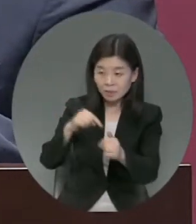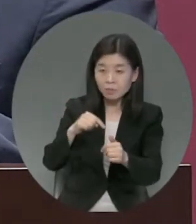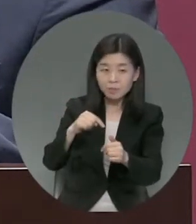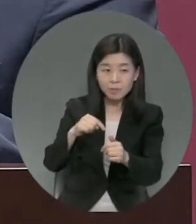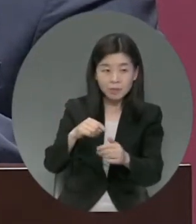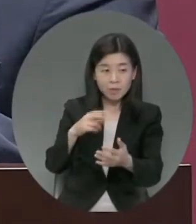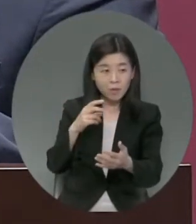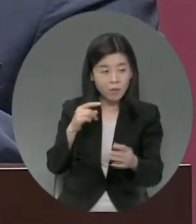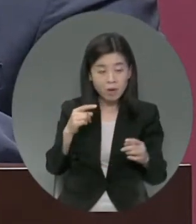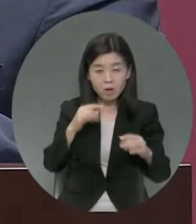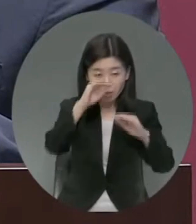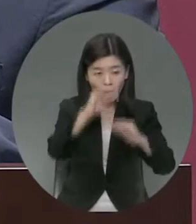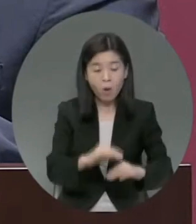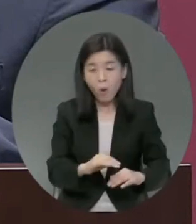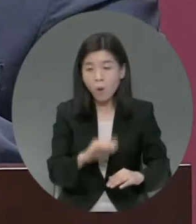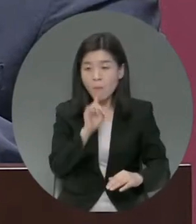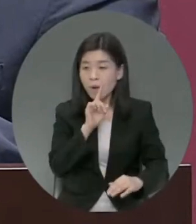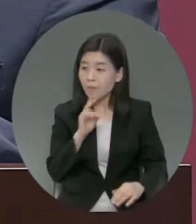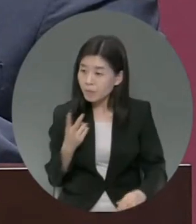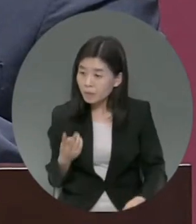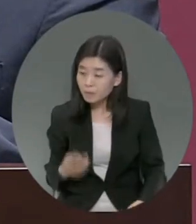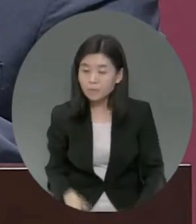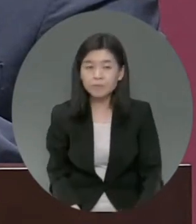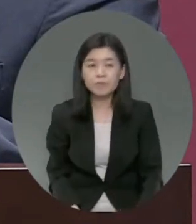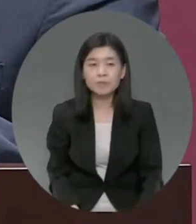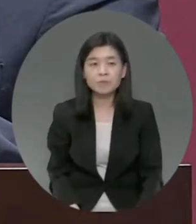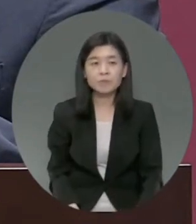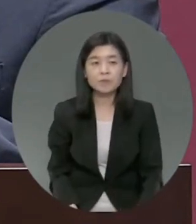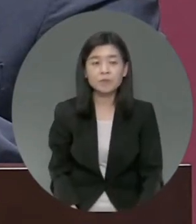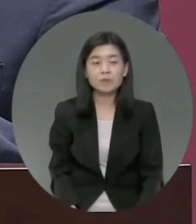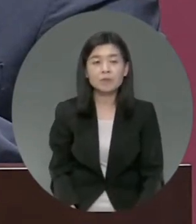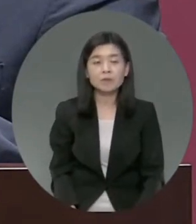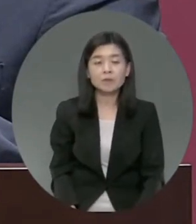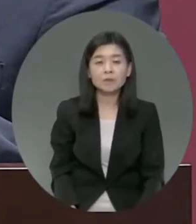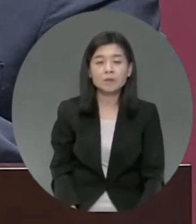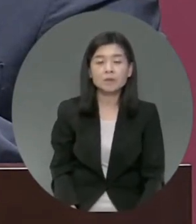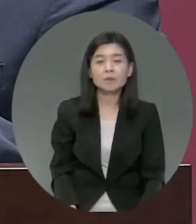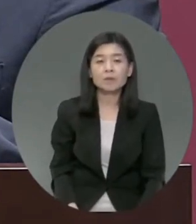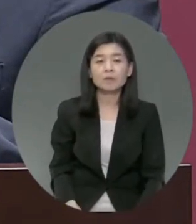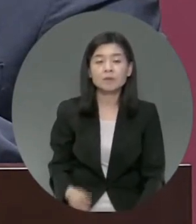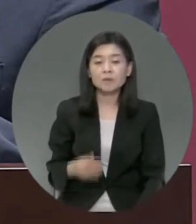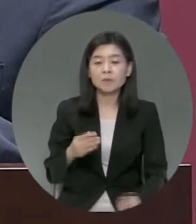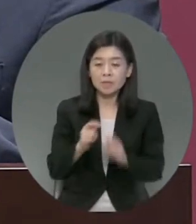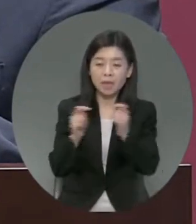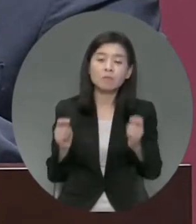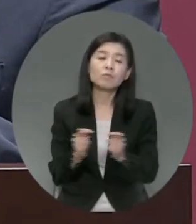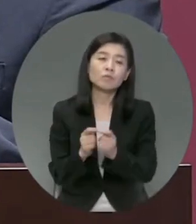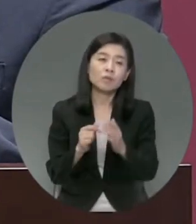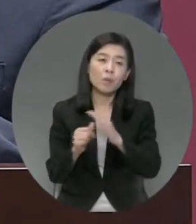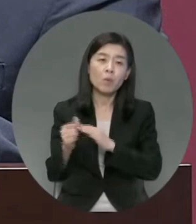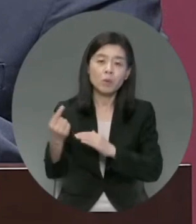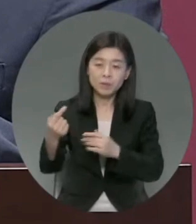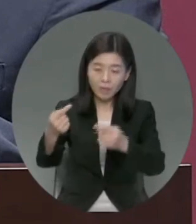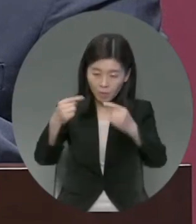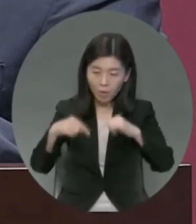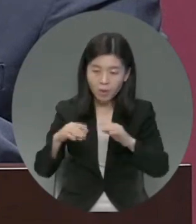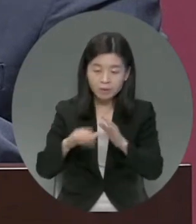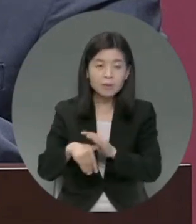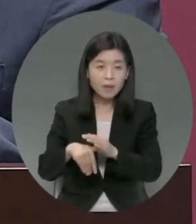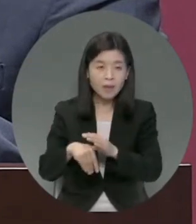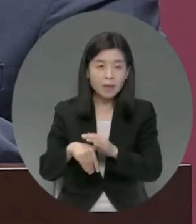그 지난번에 이제 TF의 대표로 오셨을 때 얘기인데 그때 그 전에 그 이런